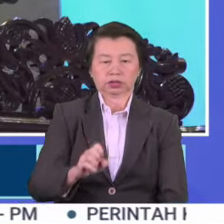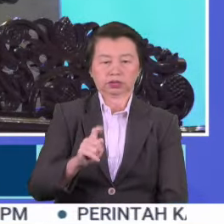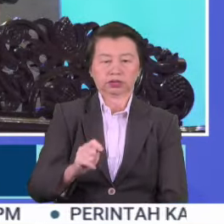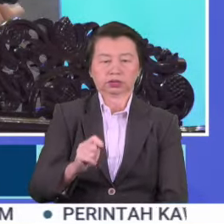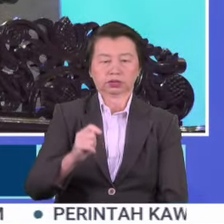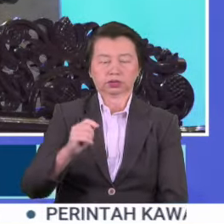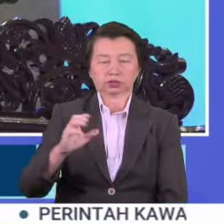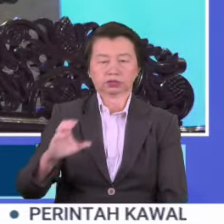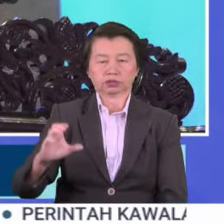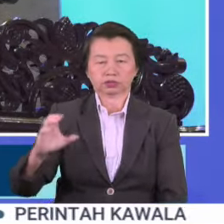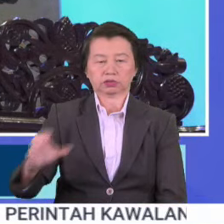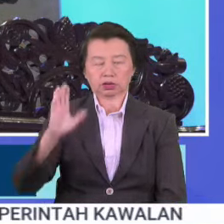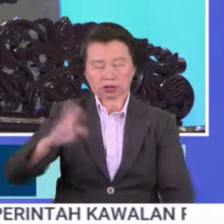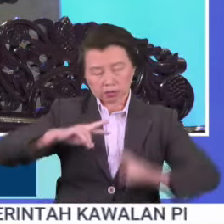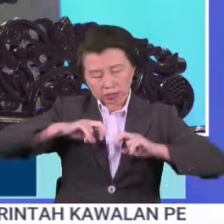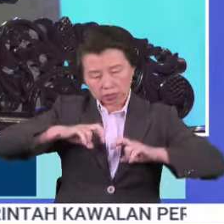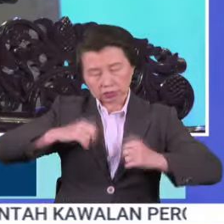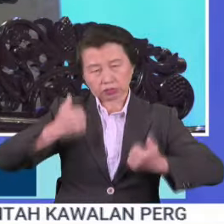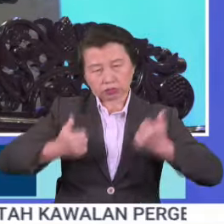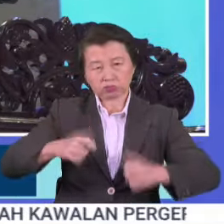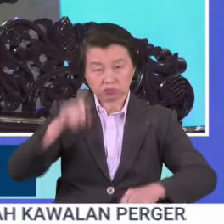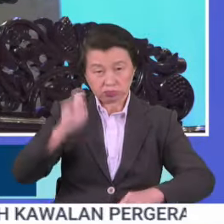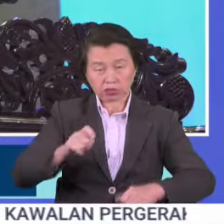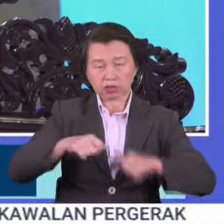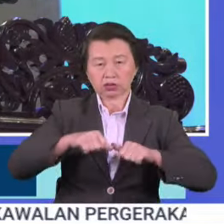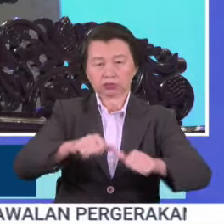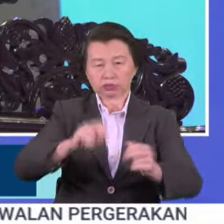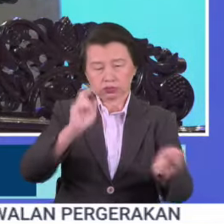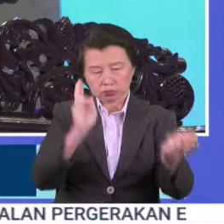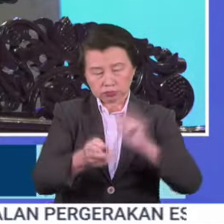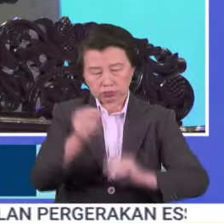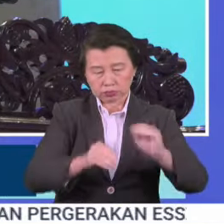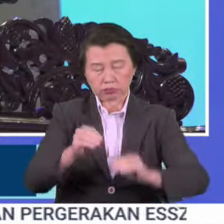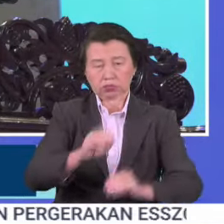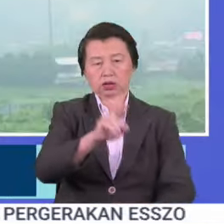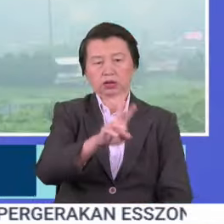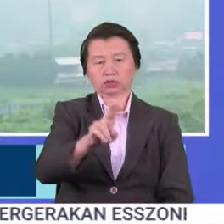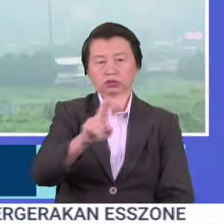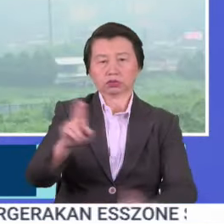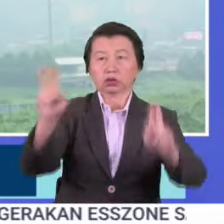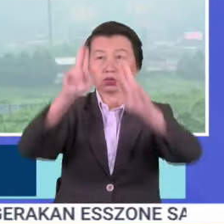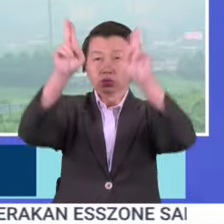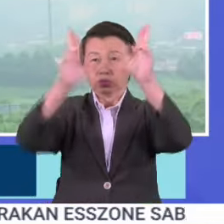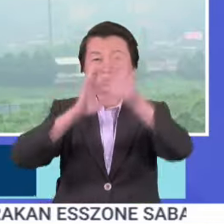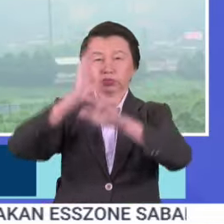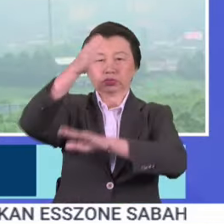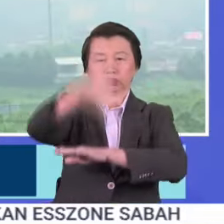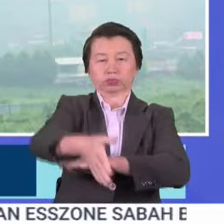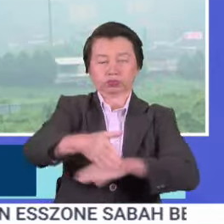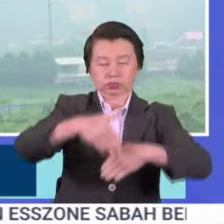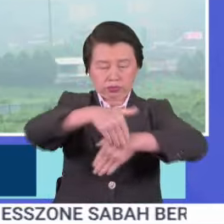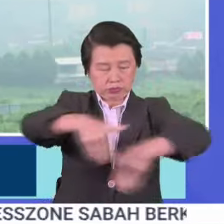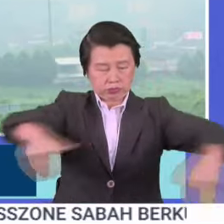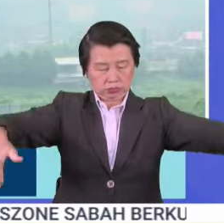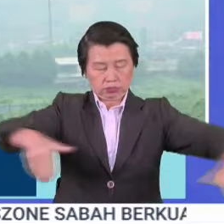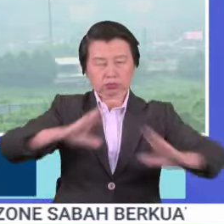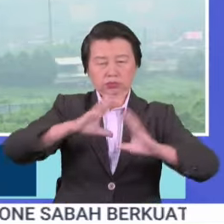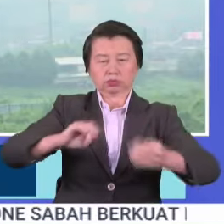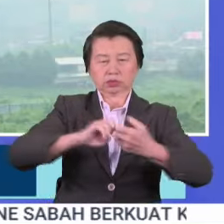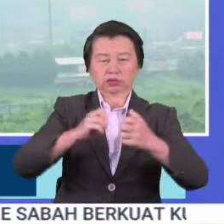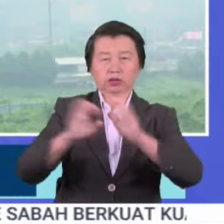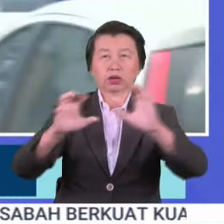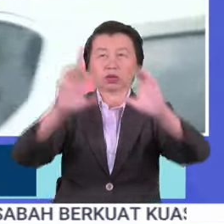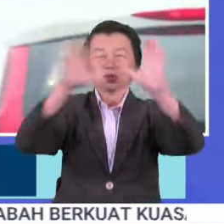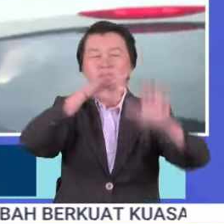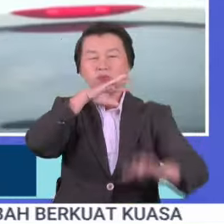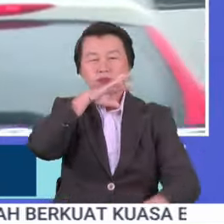NRECC akan terus mengkaji sama ada terdapat keperluan meneruskan penggubalan RUU Jerebu Rentas Sempadan bagi menangani krisis jerebu